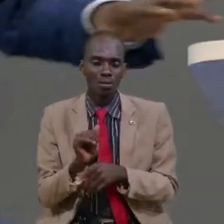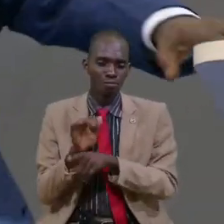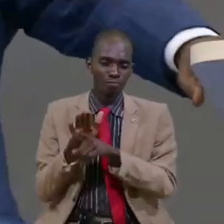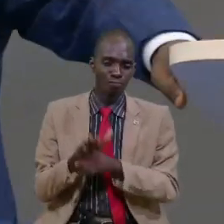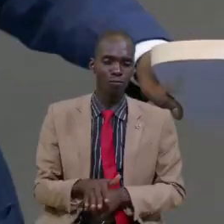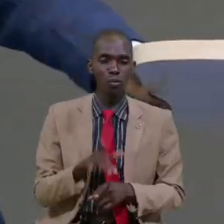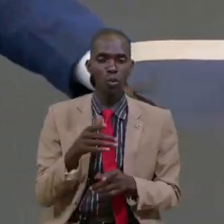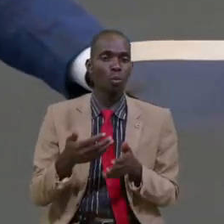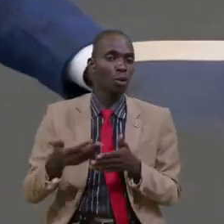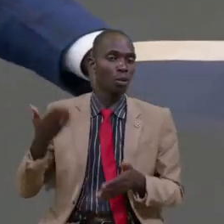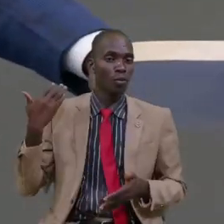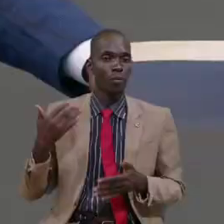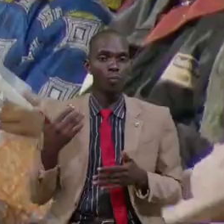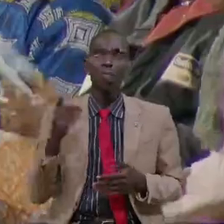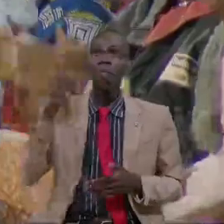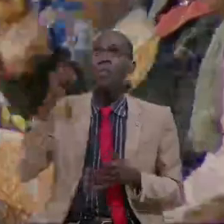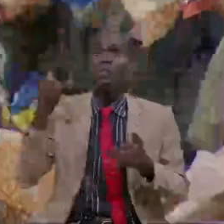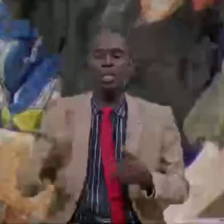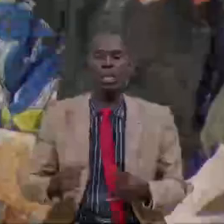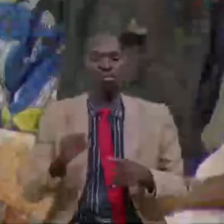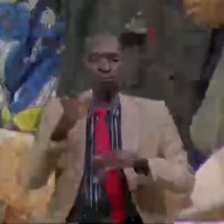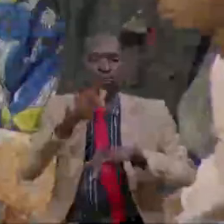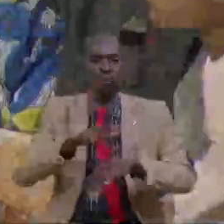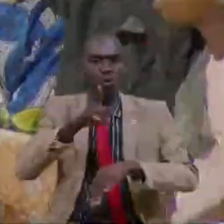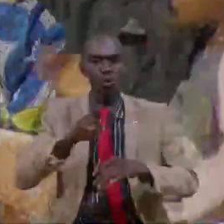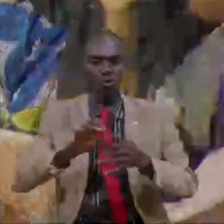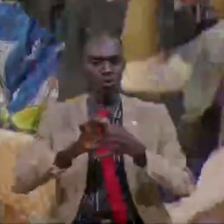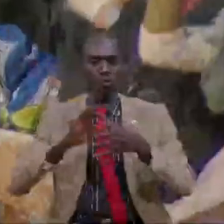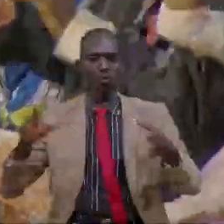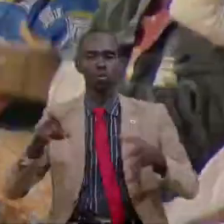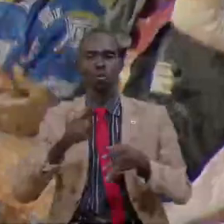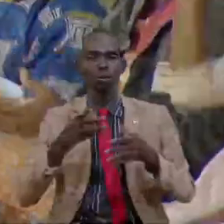avant, aujourd'hui, il te délie et te laisse aller.